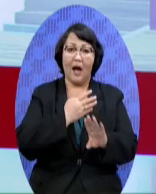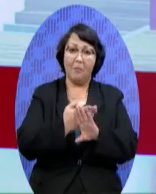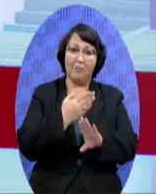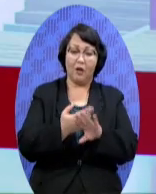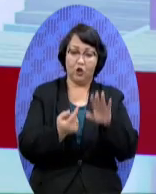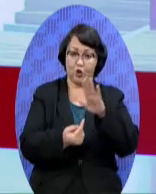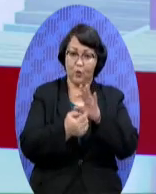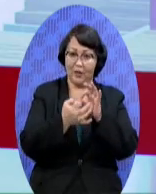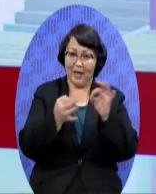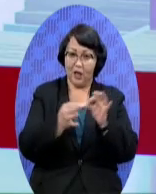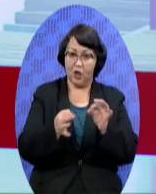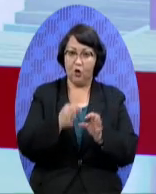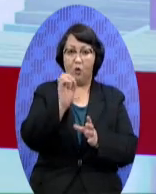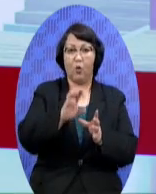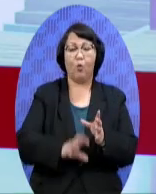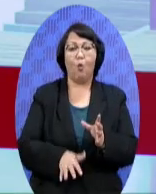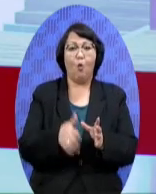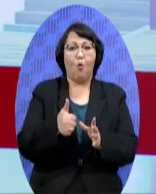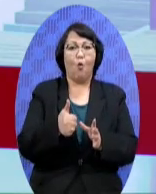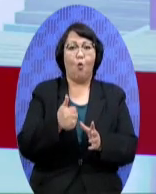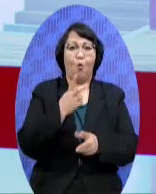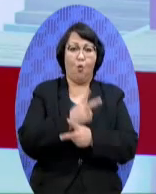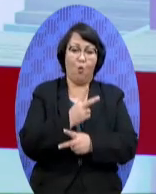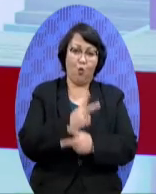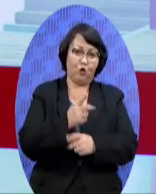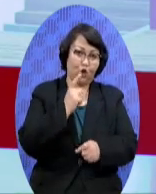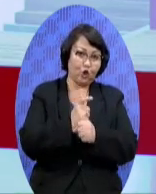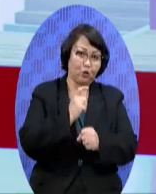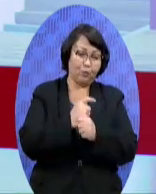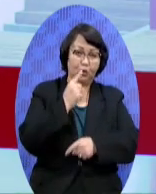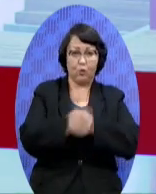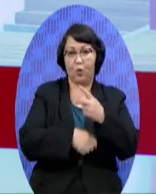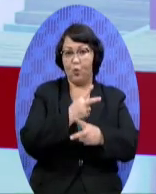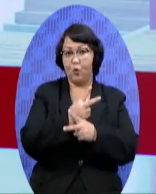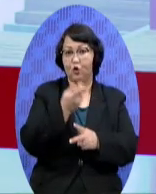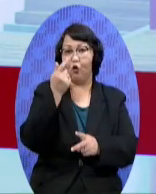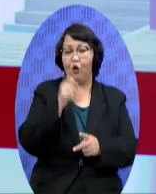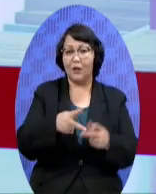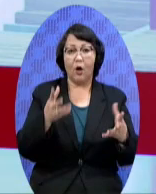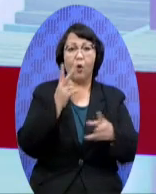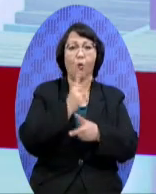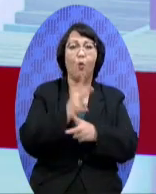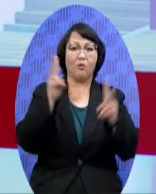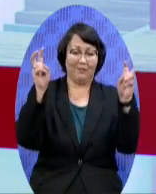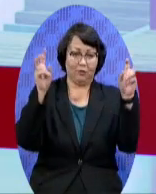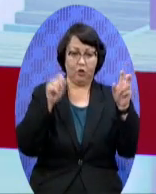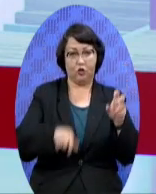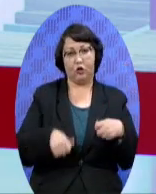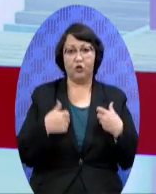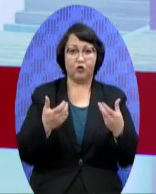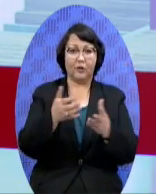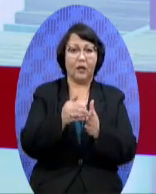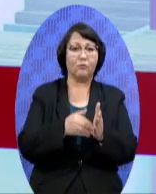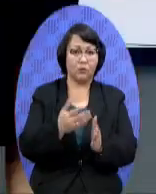тусгасныг ажлын хэсгийнхэн хэлж байна. Хөдөлмөрийн хуулийн гол шинжилгээг хуулийн буланд үүлэн солонгор гэхээр ажиллаж байна.